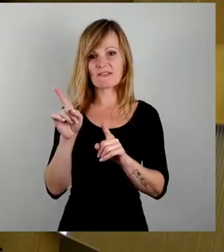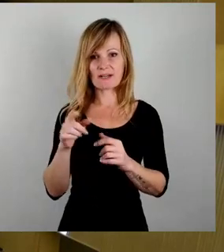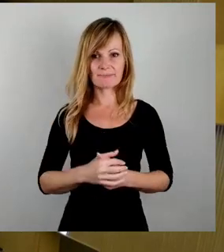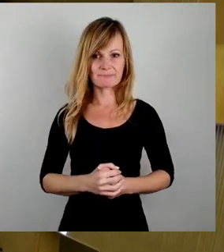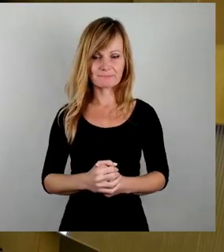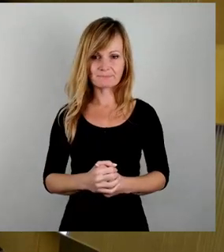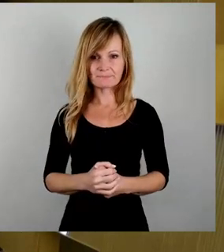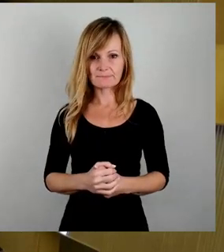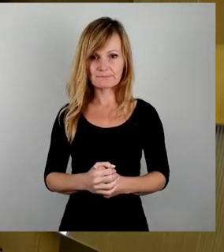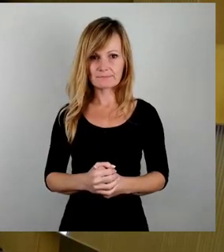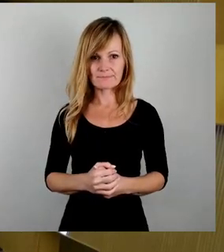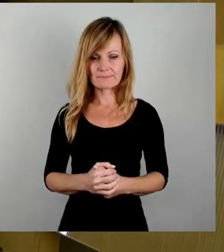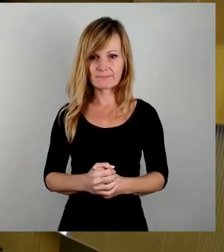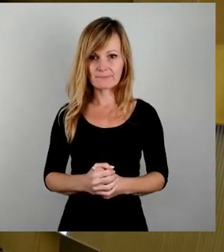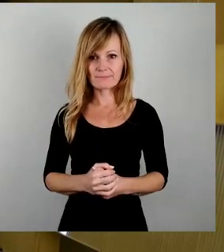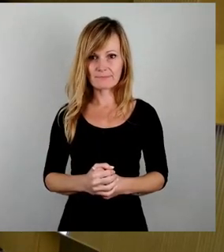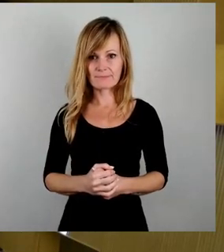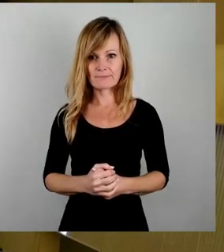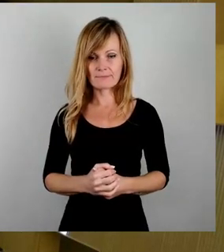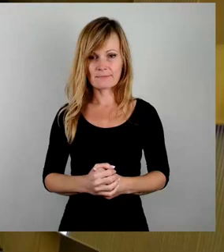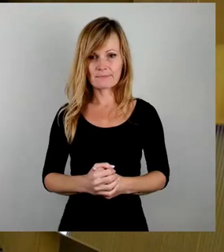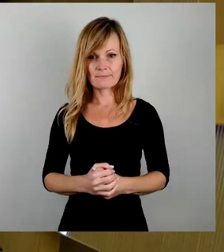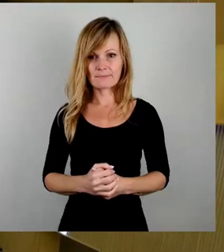An der Reihe darf ich Sie nach vorne bitten.